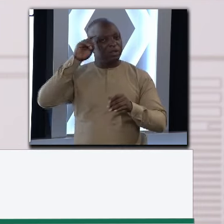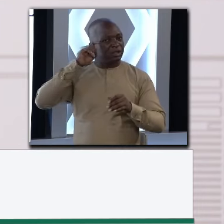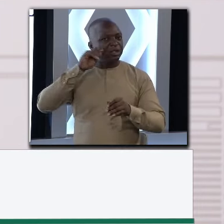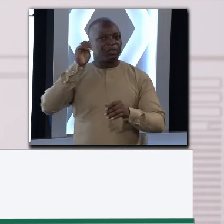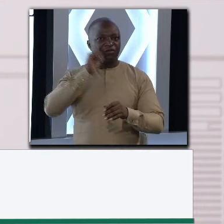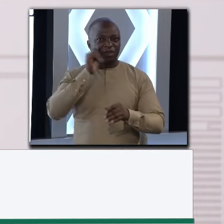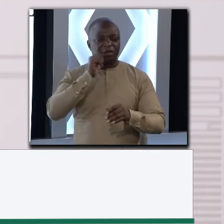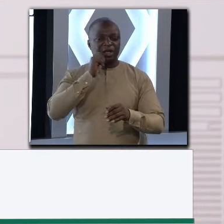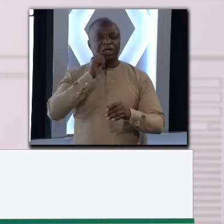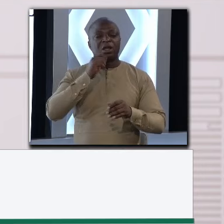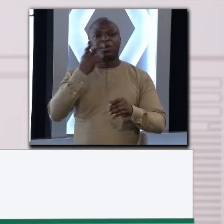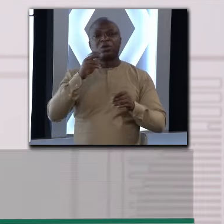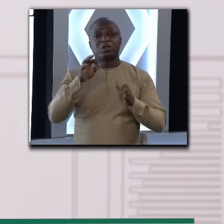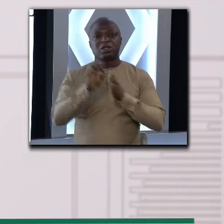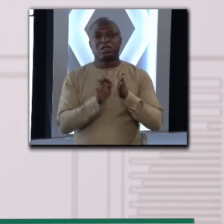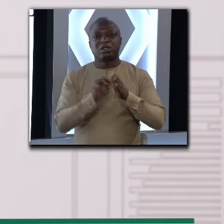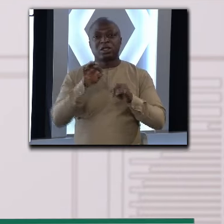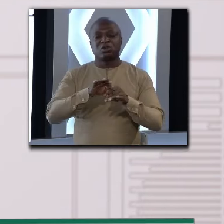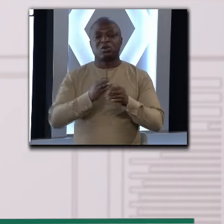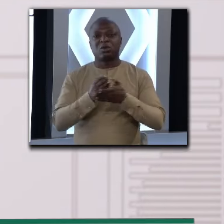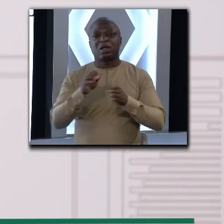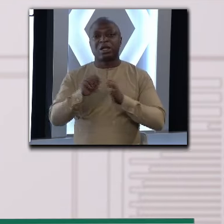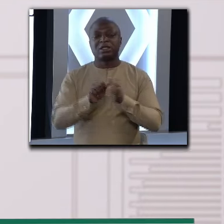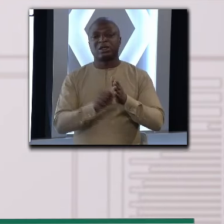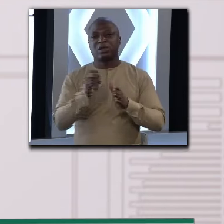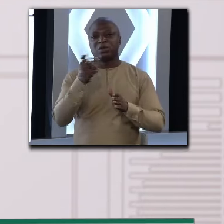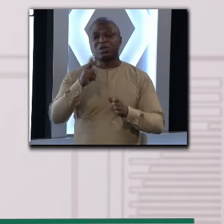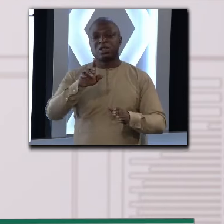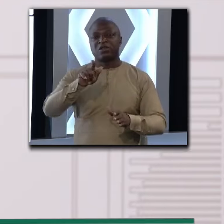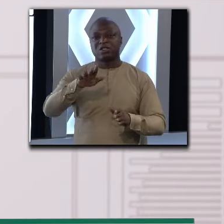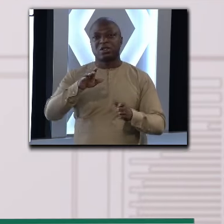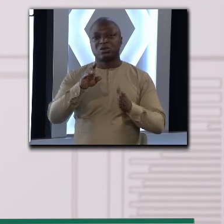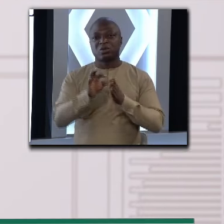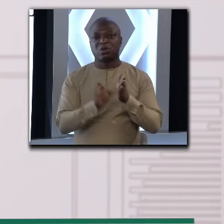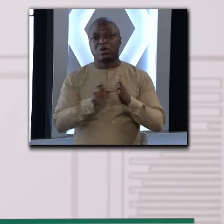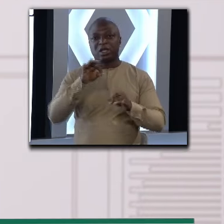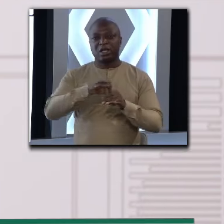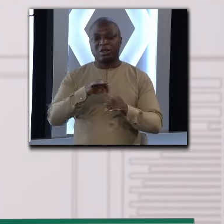élections, conformément à l'article 225 du Code électoral.